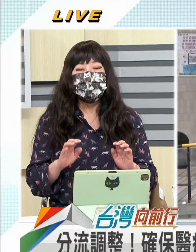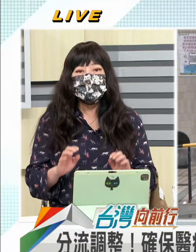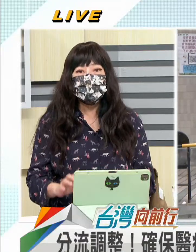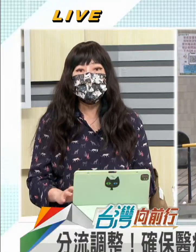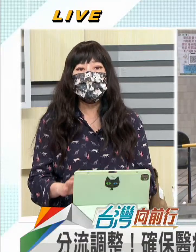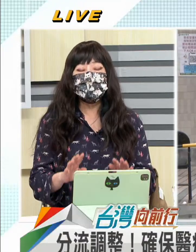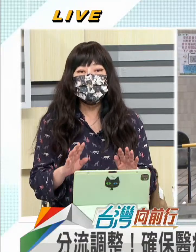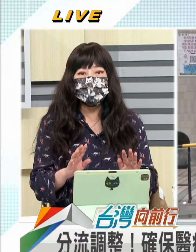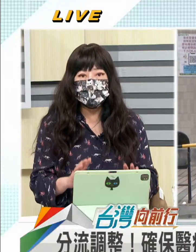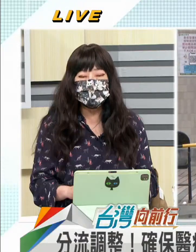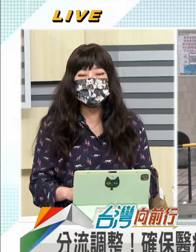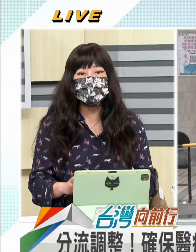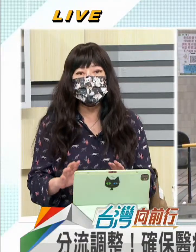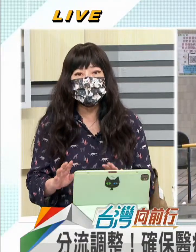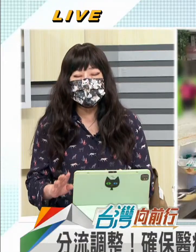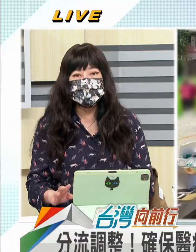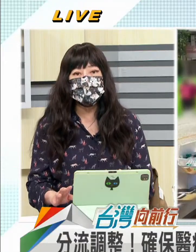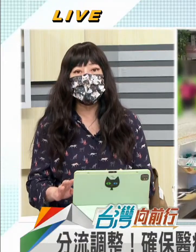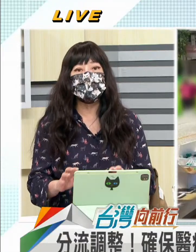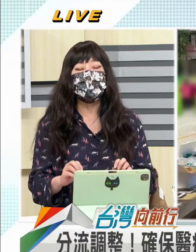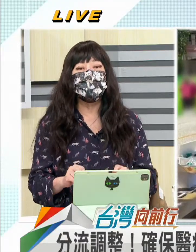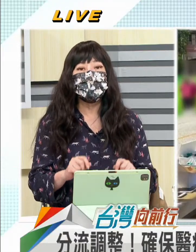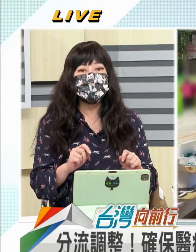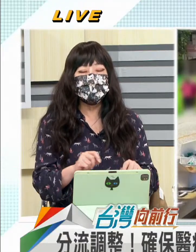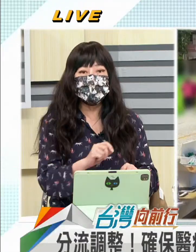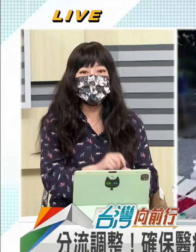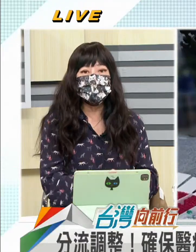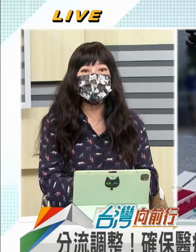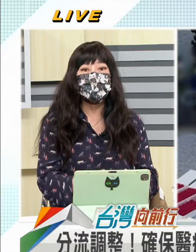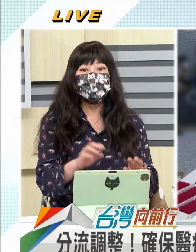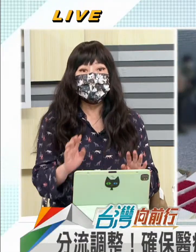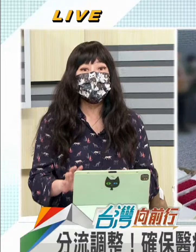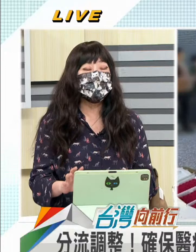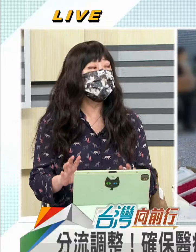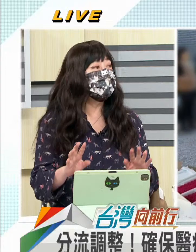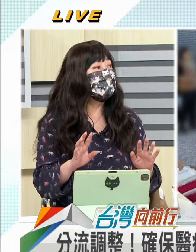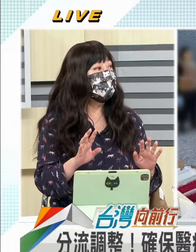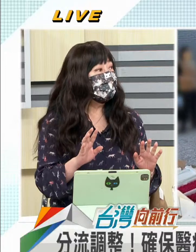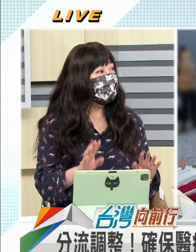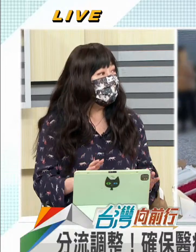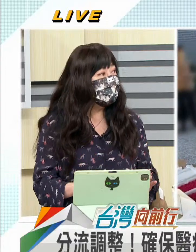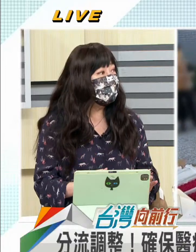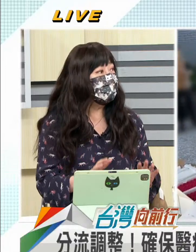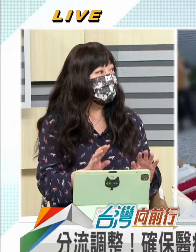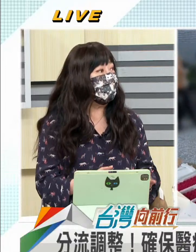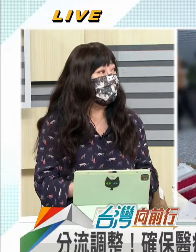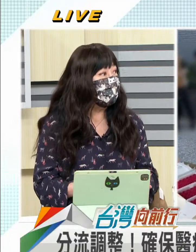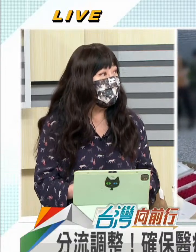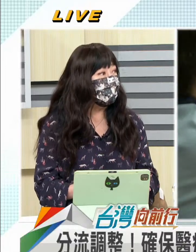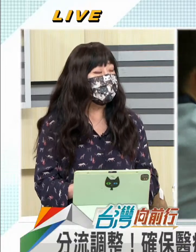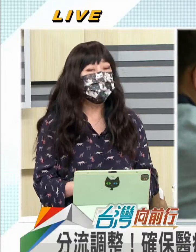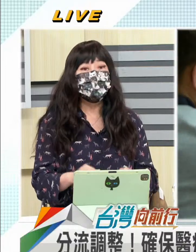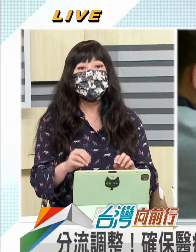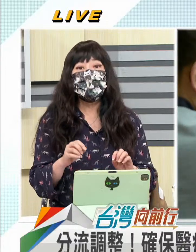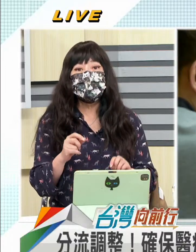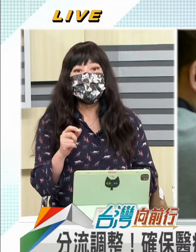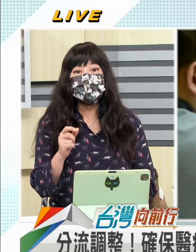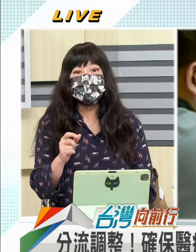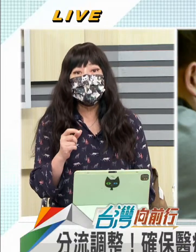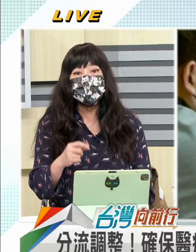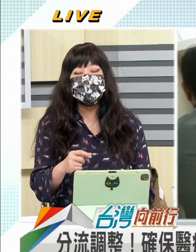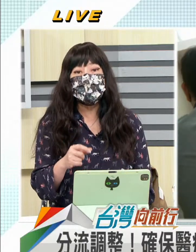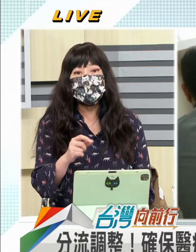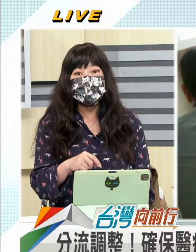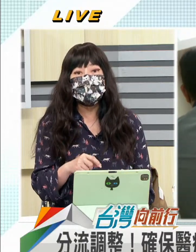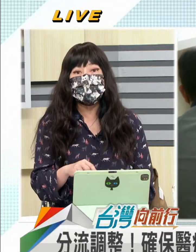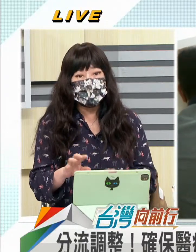有了。所以如果你是无症状或轻症的那你有接触到，你就真的是你要居隔，你就别乱跑了。 那你如果